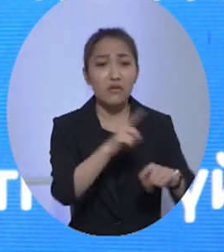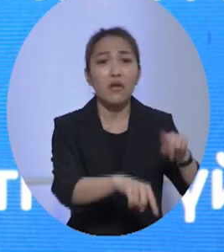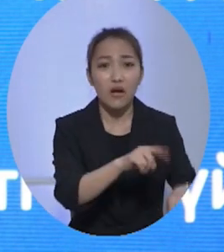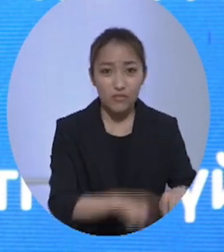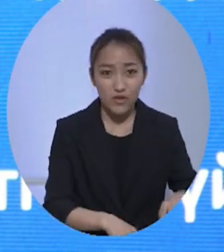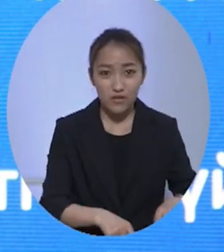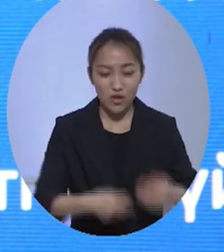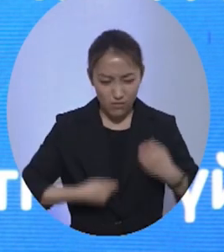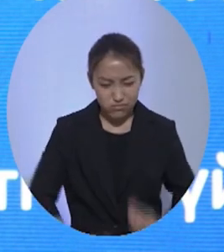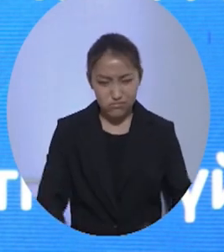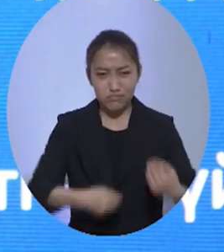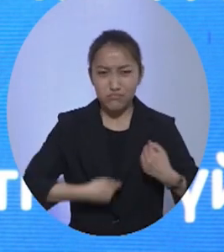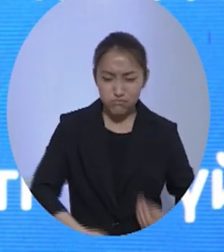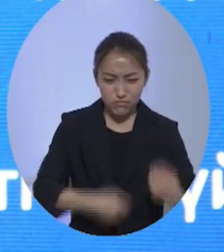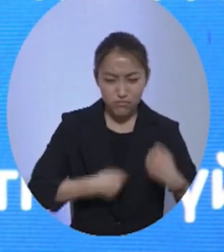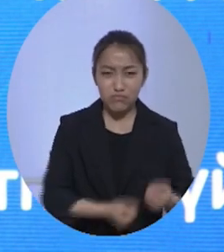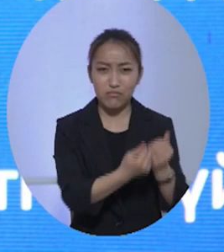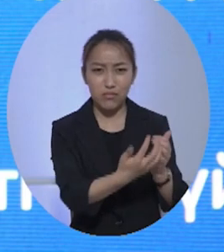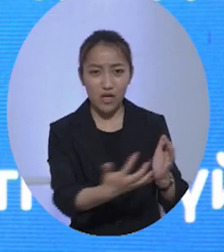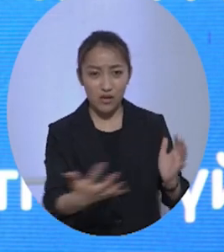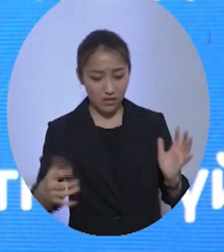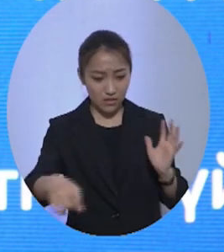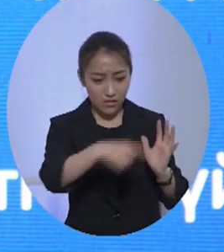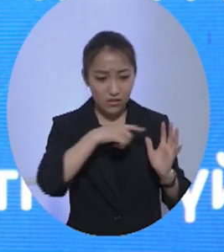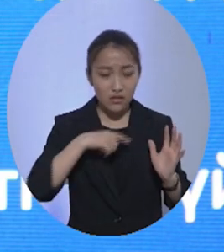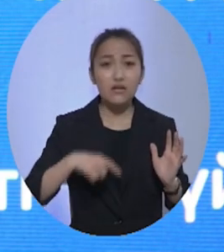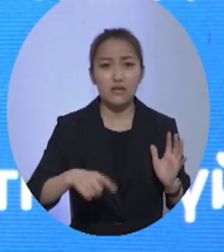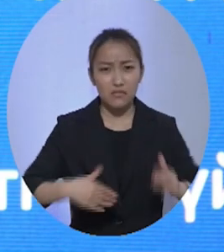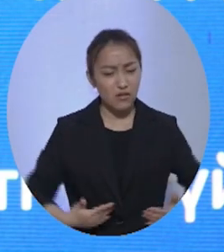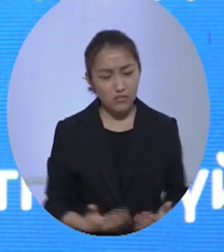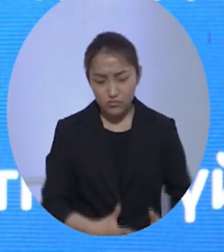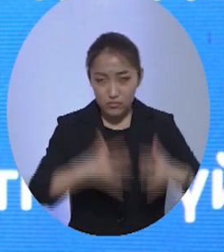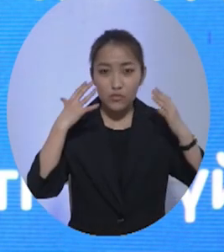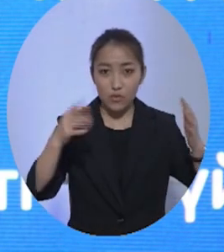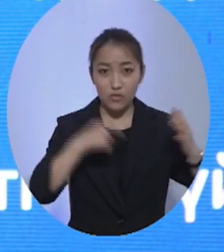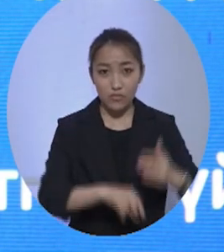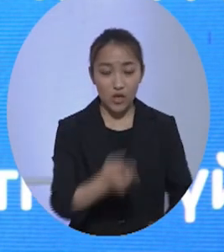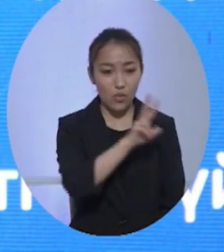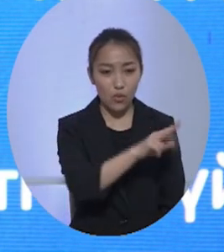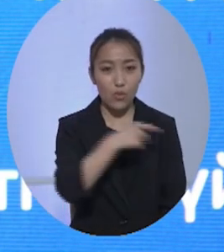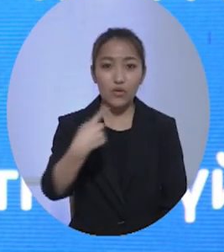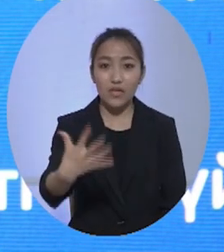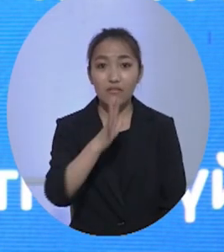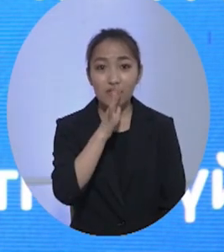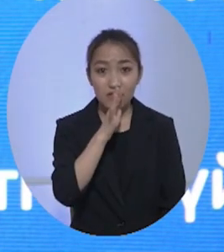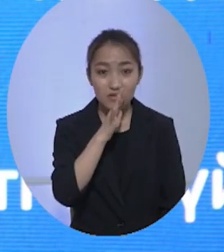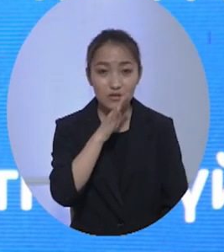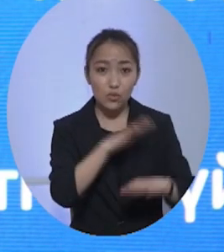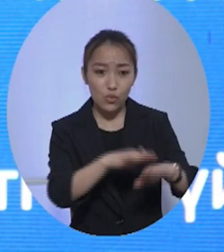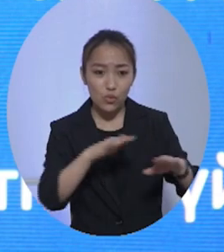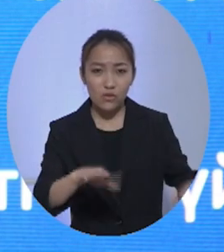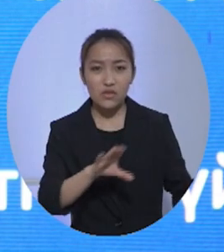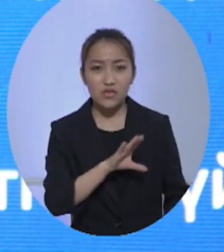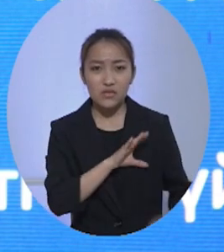ирээд хүүхдийн ахуй бол хамгийн том ахуй гэдэг байхгүй юу? Ялангуяа 3-аас 5 нас тэр хүүхдийн сэтгэлийн